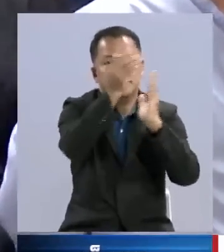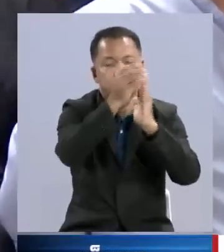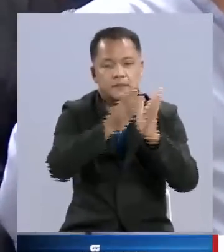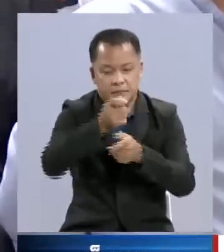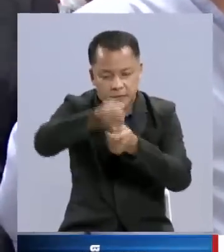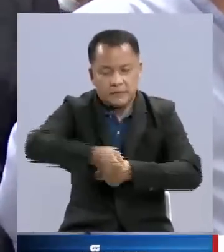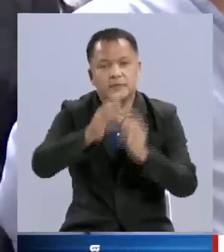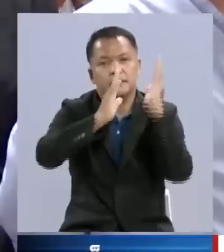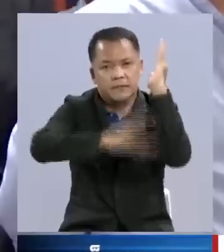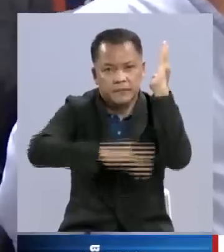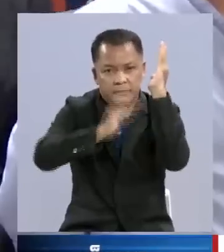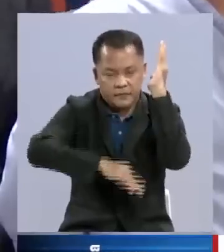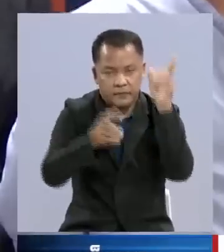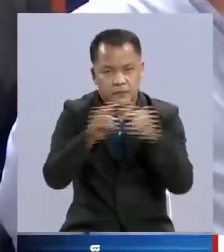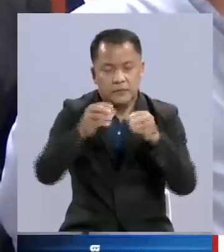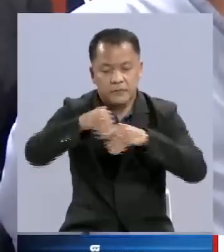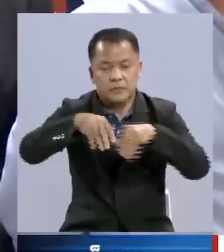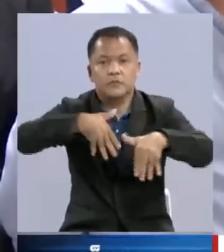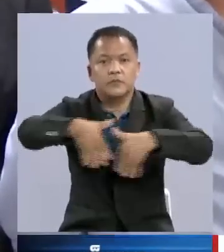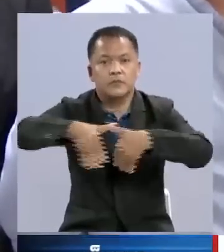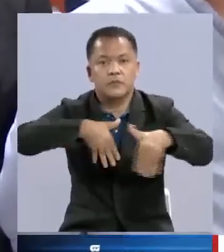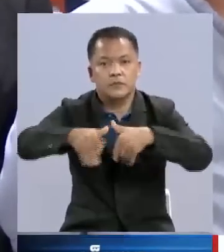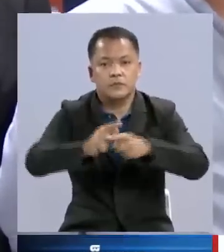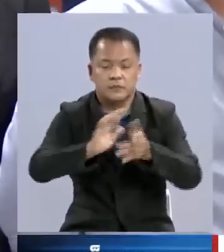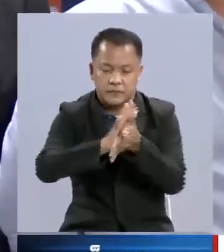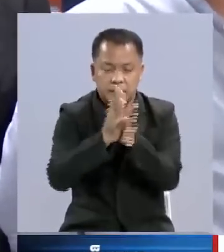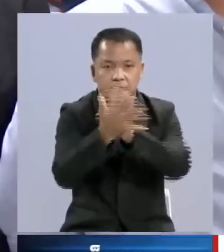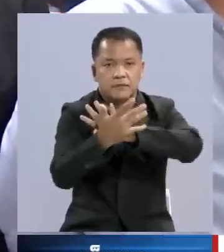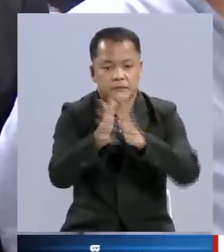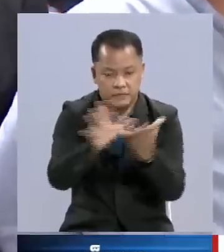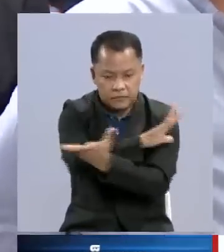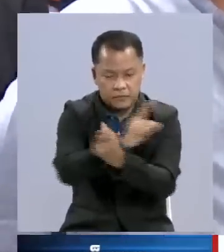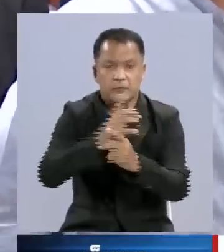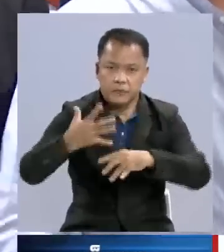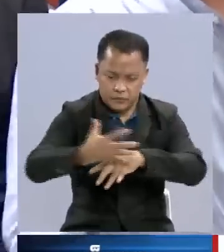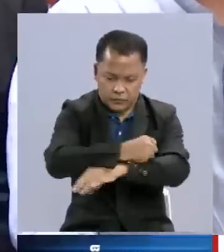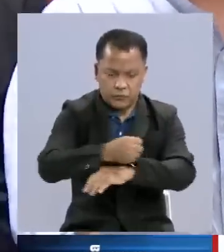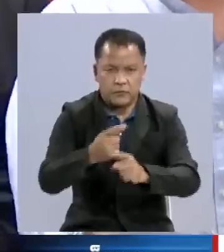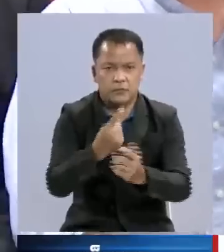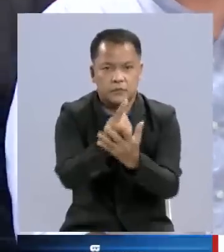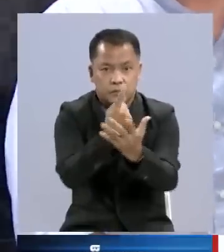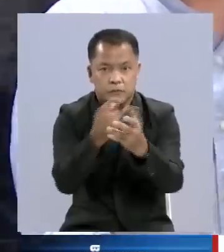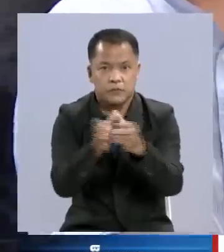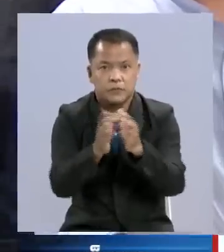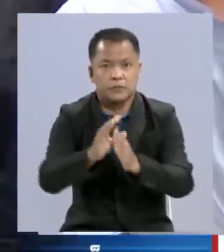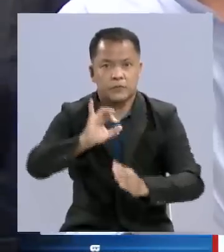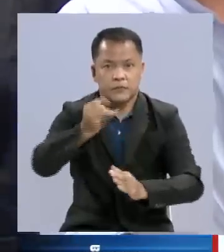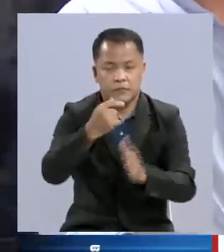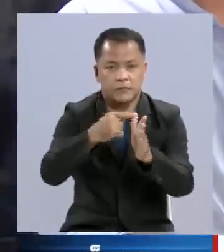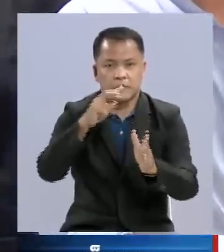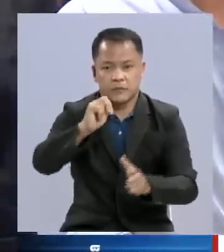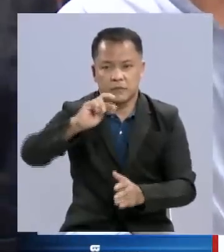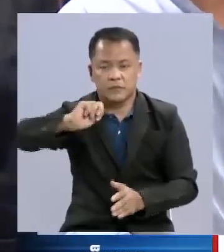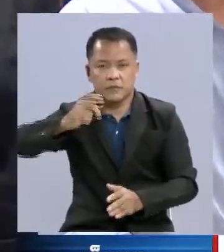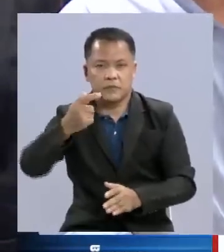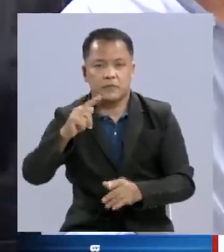เกษตรกรภาคใต้และเครือข่ายชุมชนเพื่อการปฏิรูปสังคมและการเมืองนำโดยท่านนี้นะฮะคุณจำนงหนูพันธ์